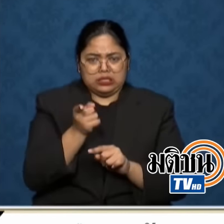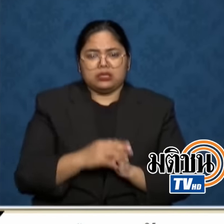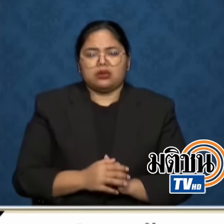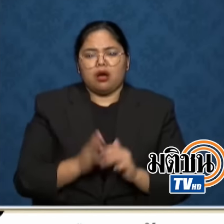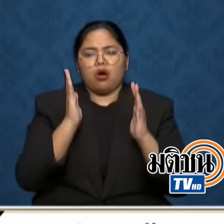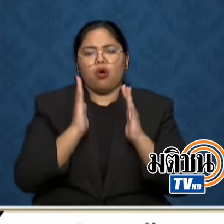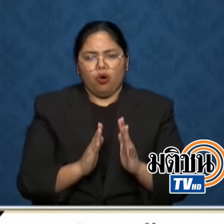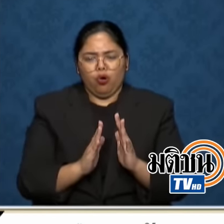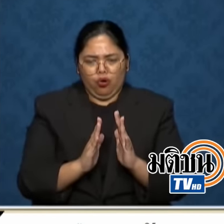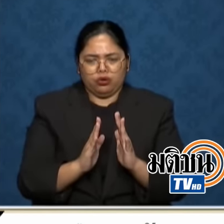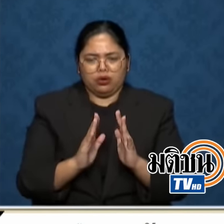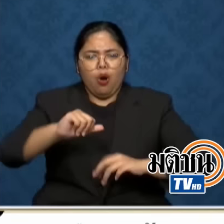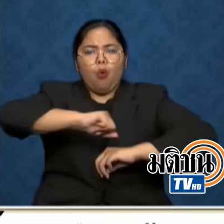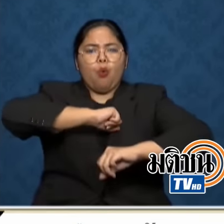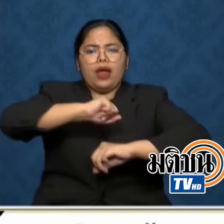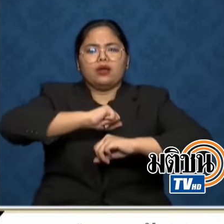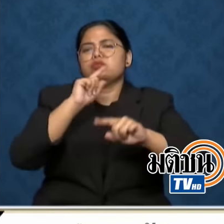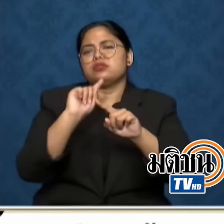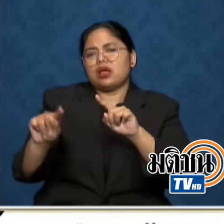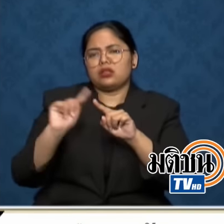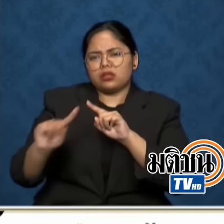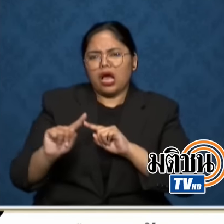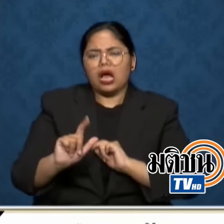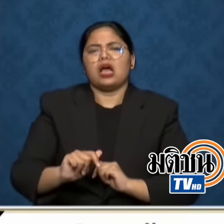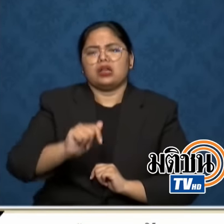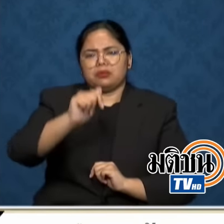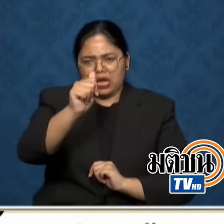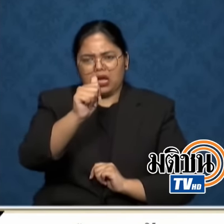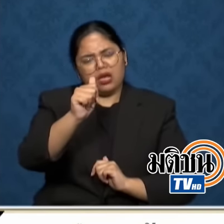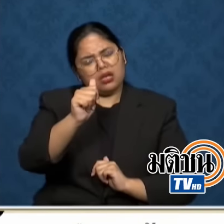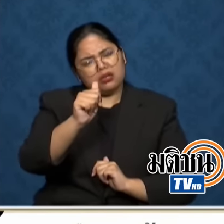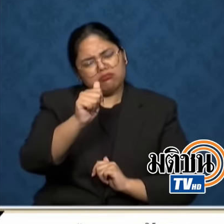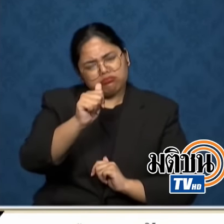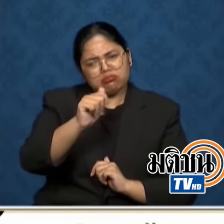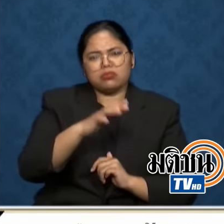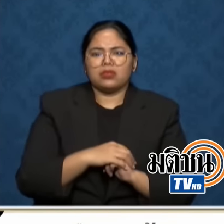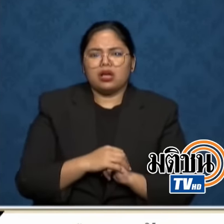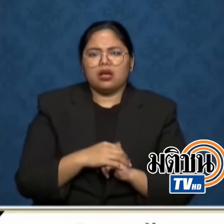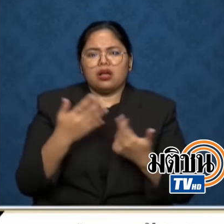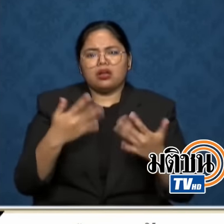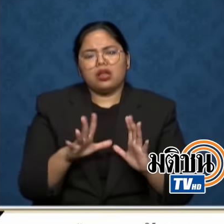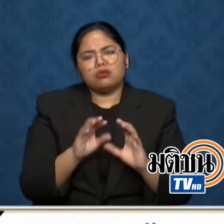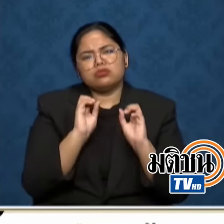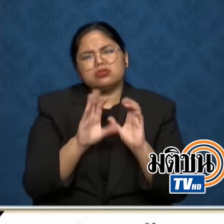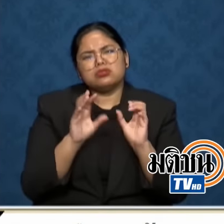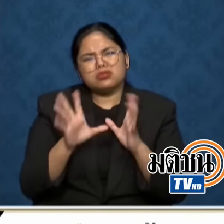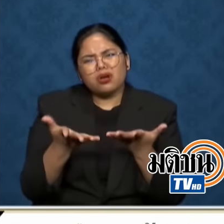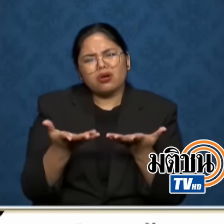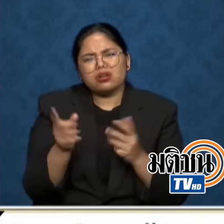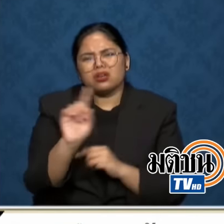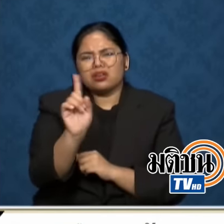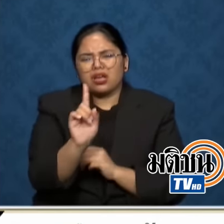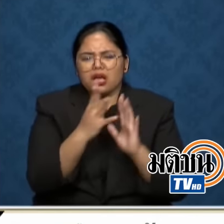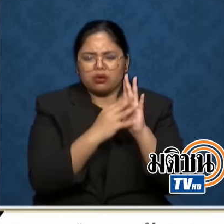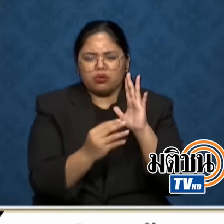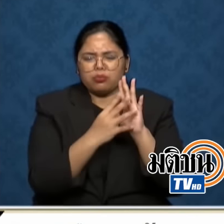คนรุ่นใหม่อะไรเงี้ยคือมันได้อะครับแต่เนี้ยก็ไม่รู้เหมือนกันครับว่าจะไปสอน Talent Everywhere ยังไงไม่มีรายละเอียดโคร